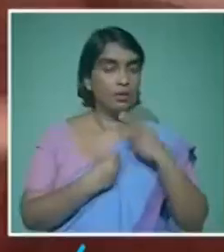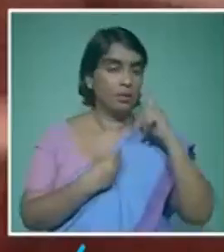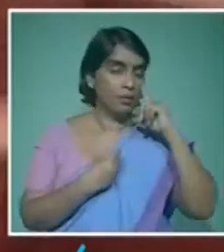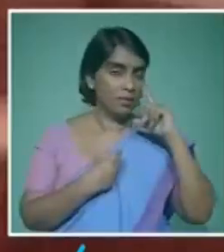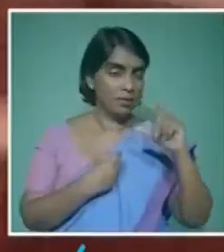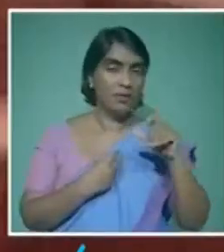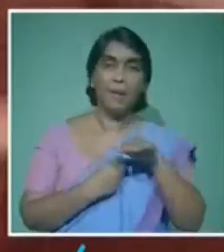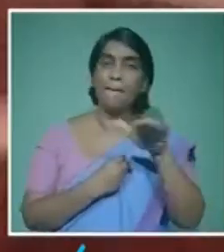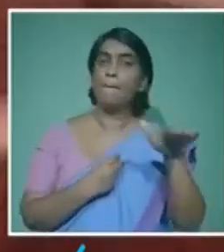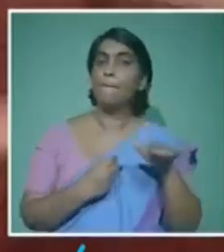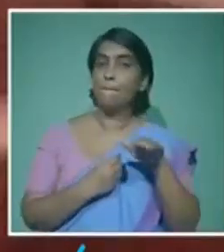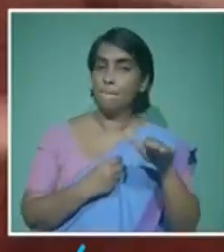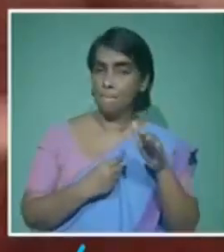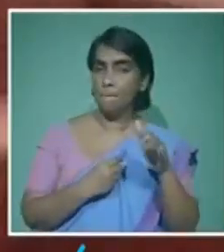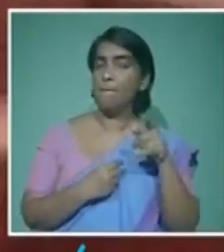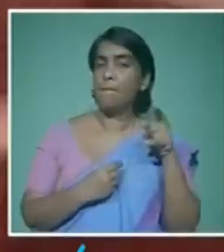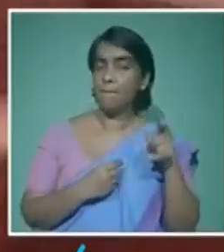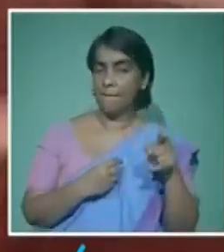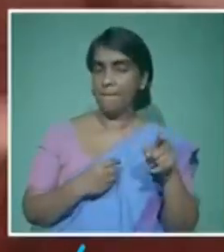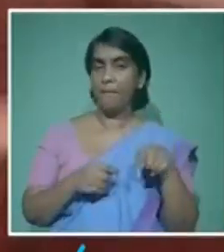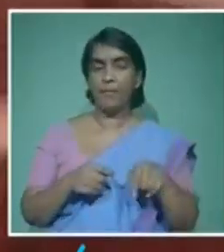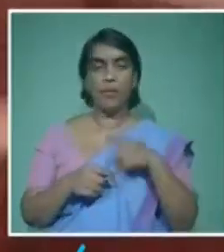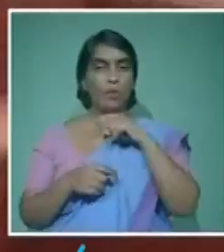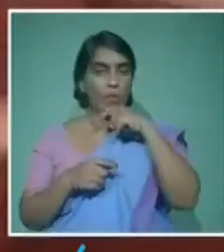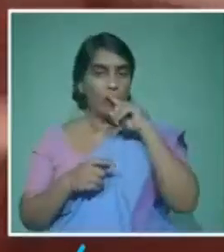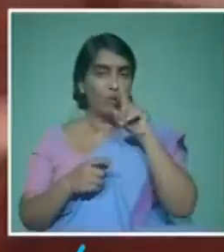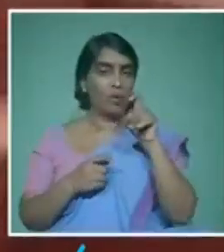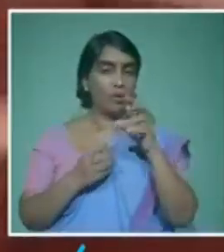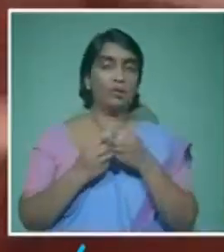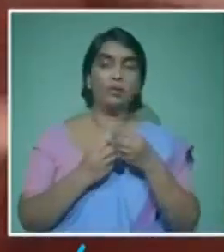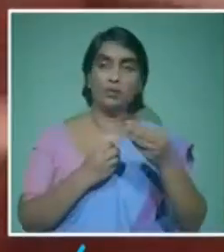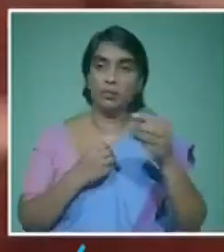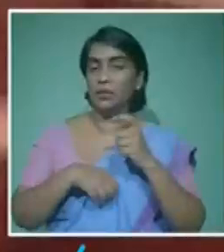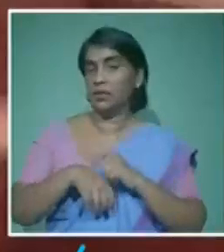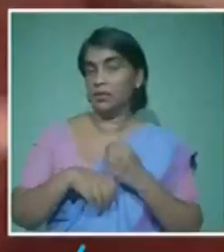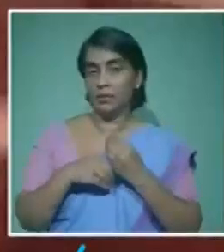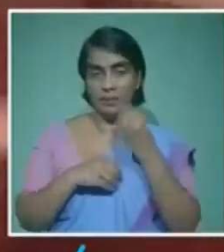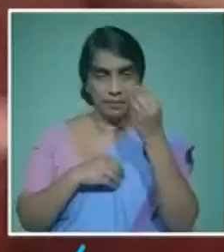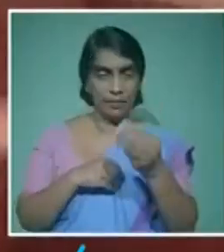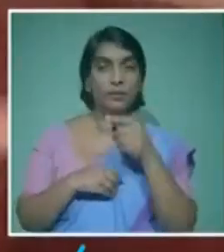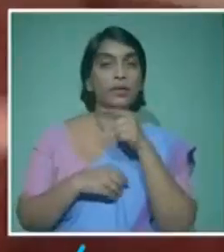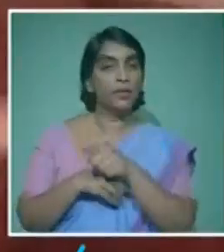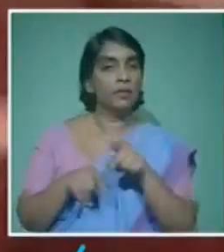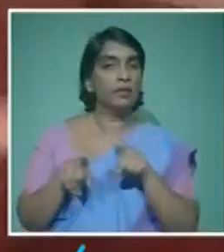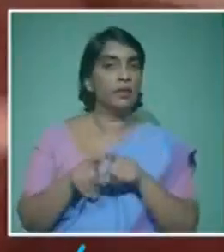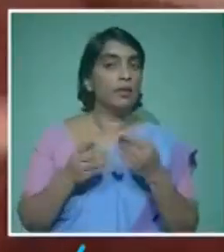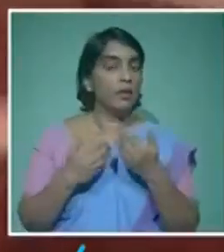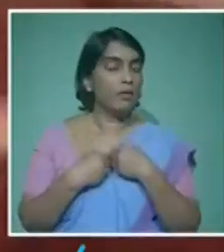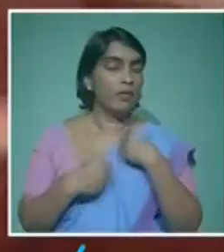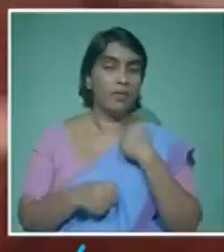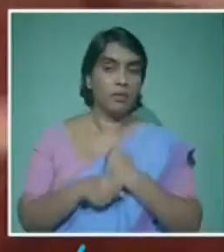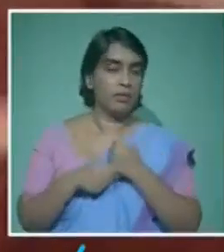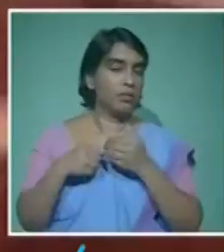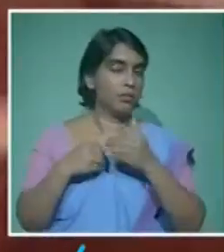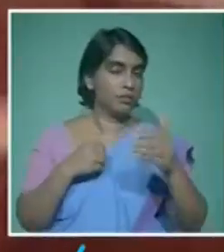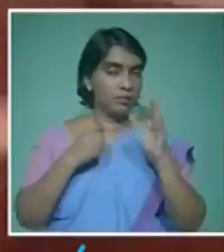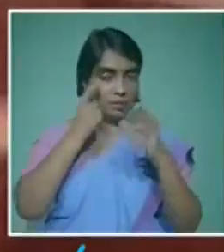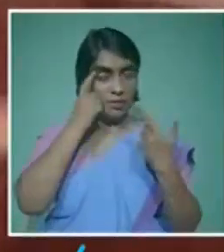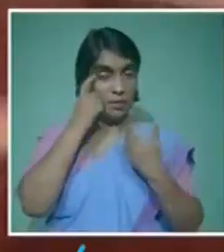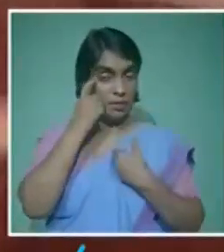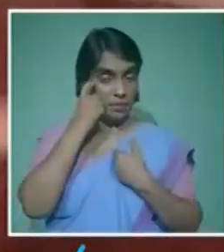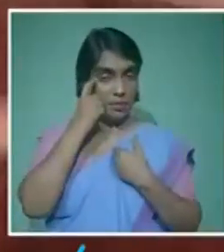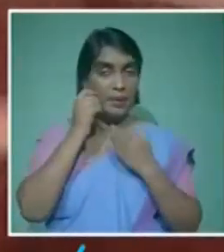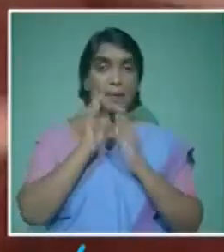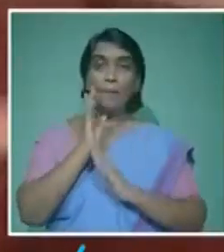தவிர இதுவரையில் சீன நாட்டவர்களால் வேறு எந்த ஒரு கடலட்டை பண்ணையும் செயல்படுத்தப்படவில்லை. தற்போது